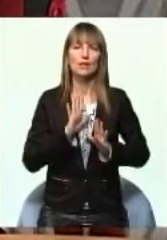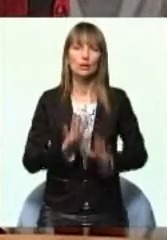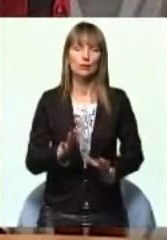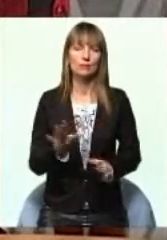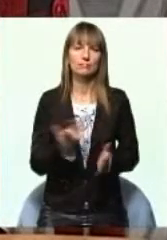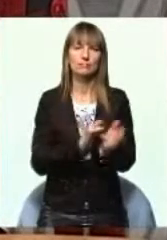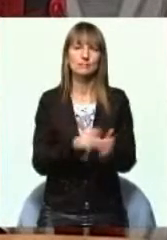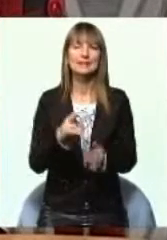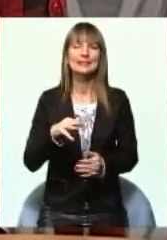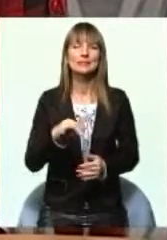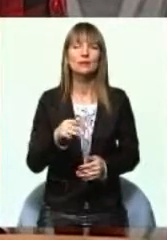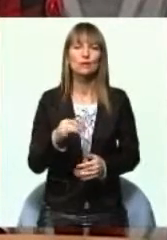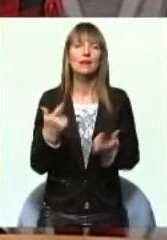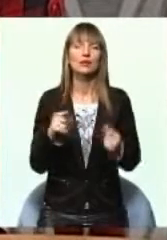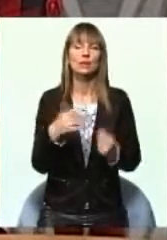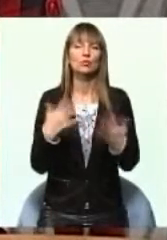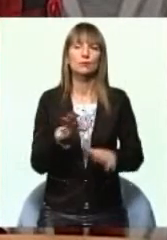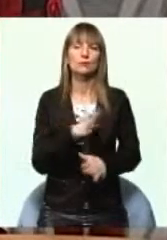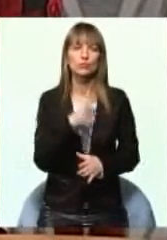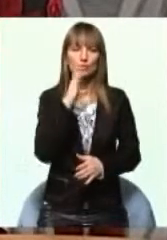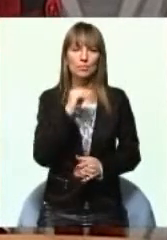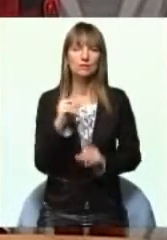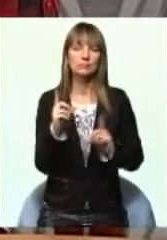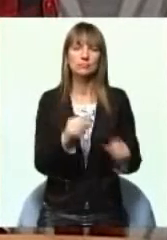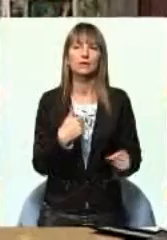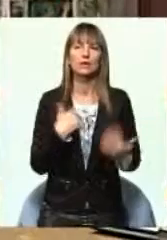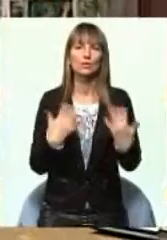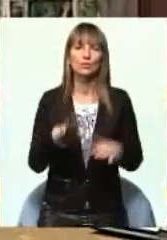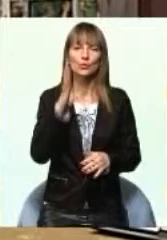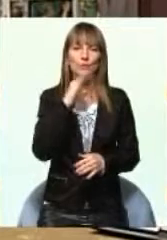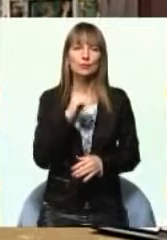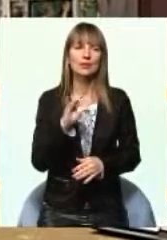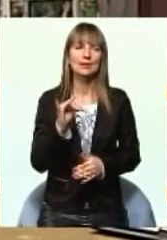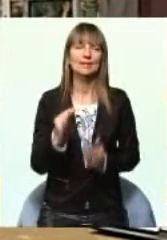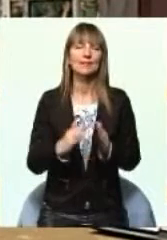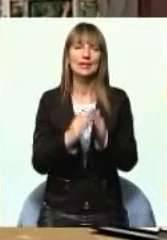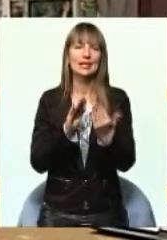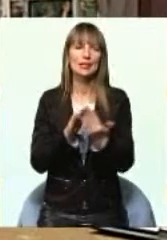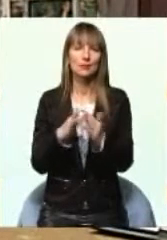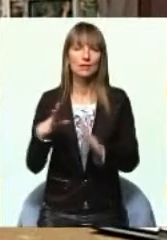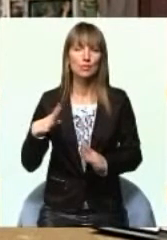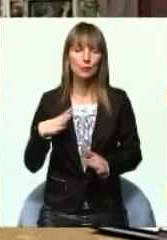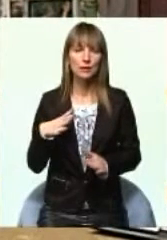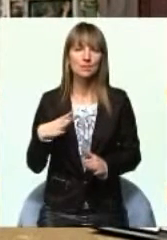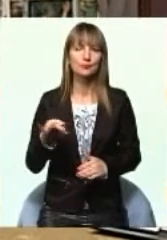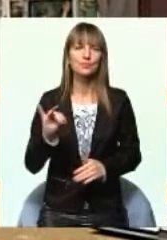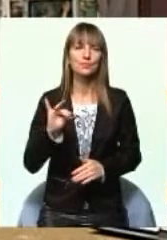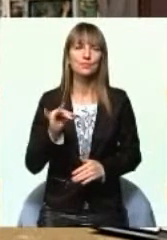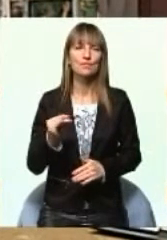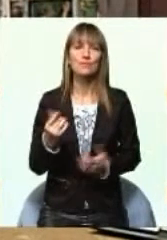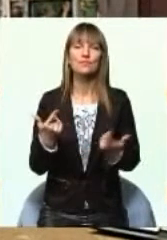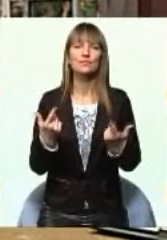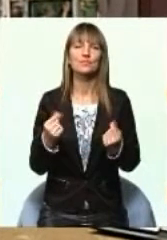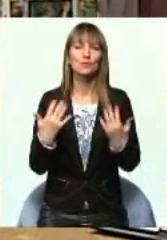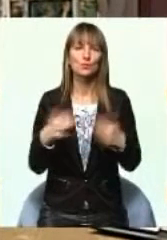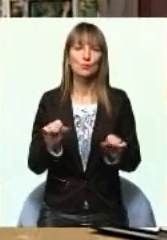подорожі. От, Дмитро, ти, наприклад, де вже встиг побувати? Я вже встиг і в Єгипті побути, і де вже